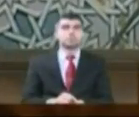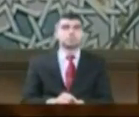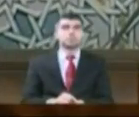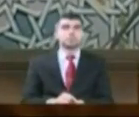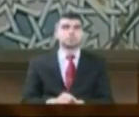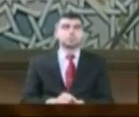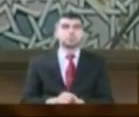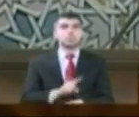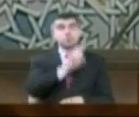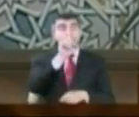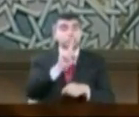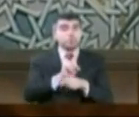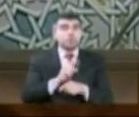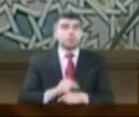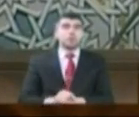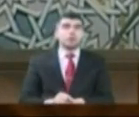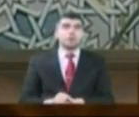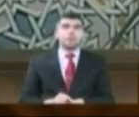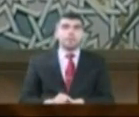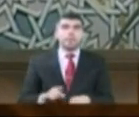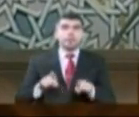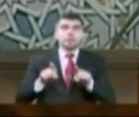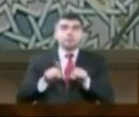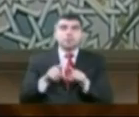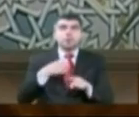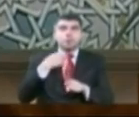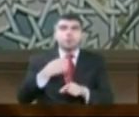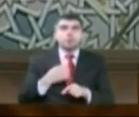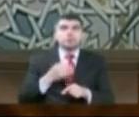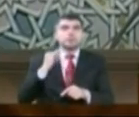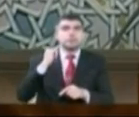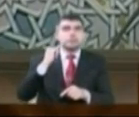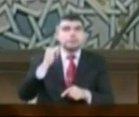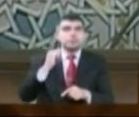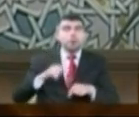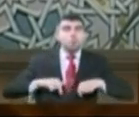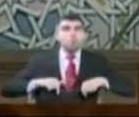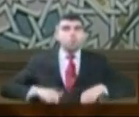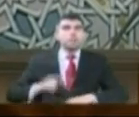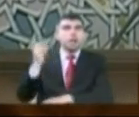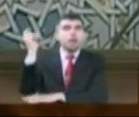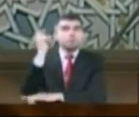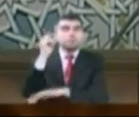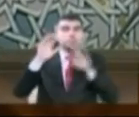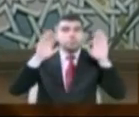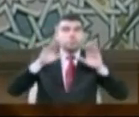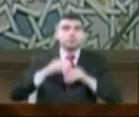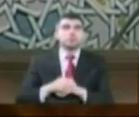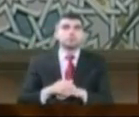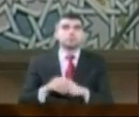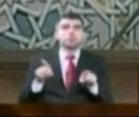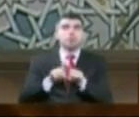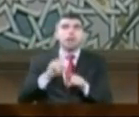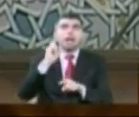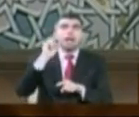السؤال الموالي يتعلق بالطريقة المعتمدة من قبل الوزارة في مراجعة أكرية